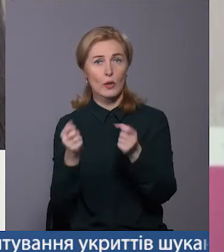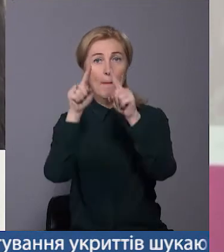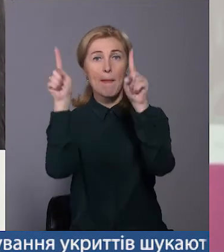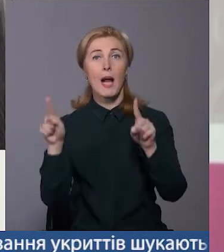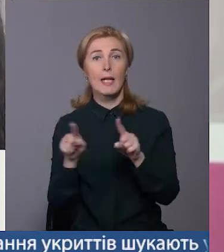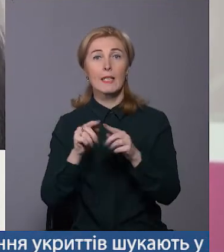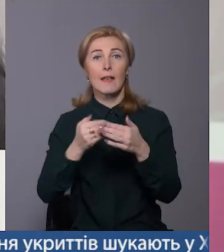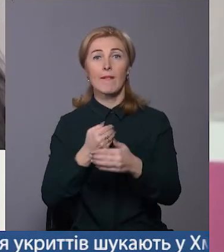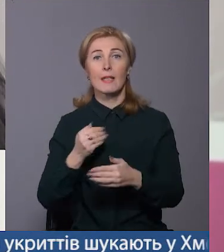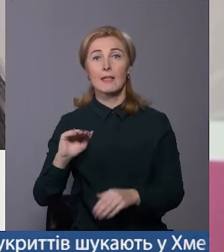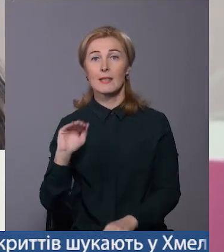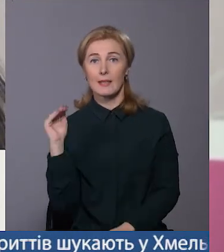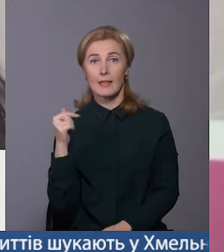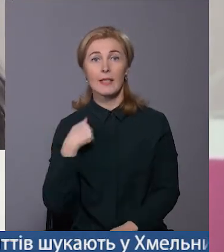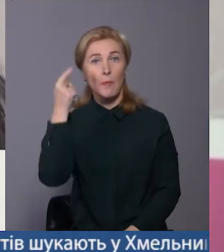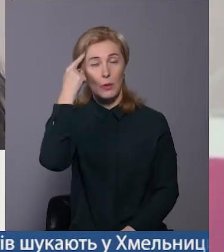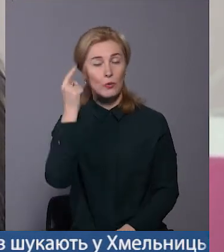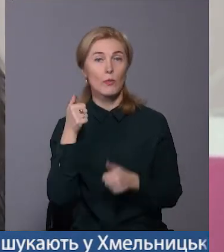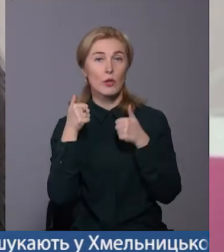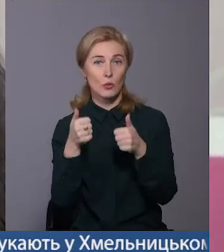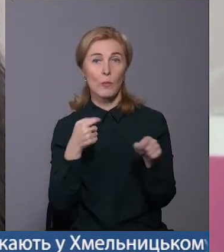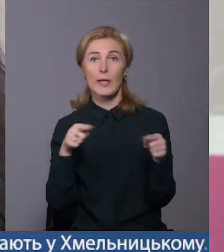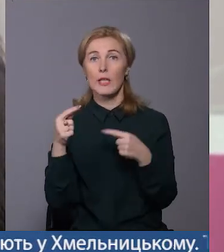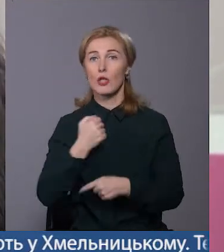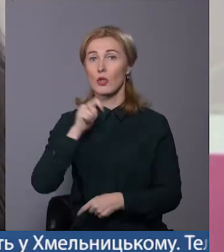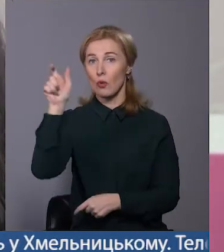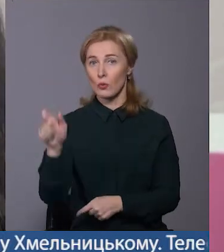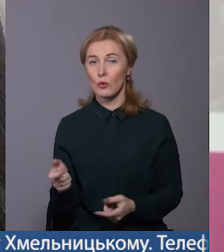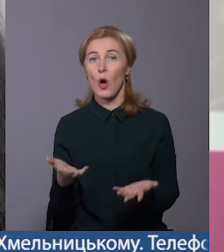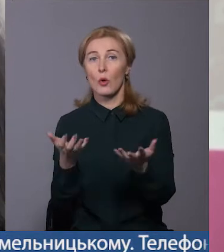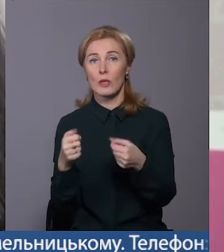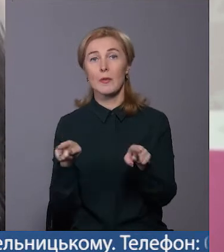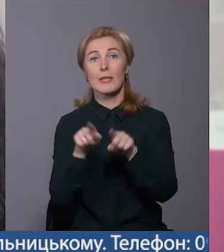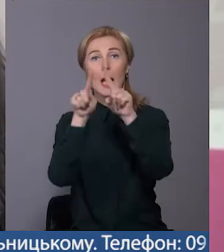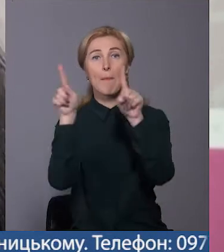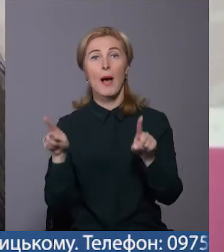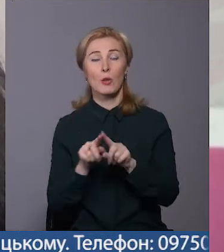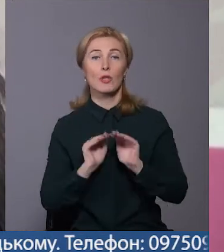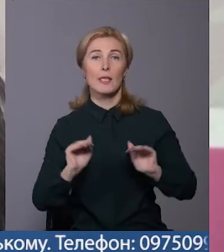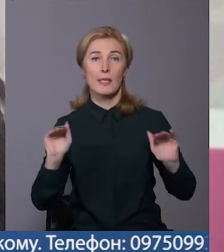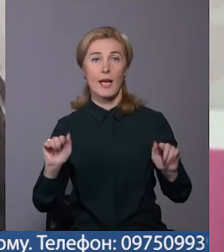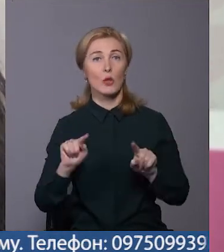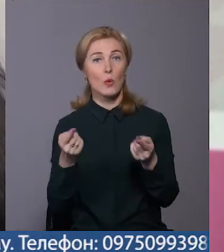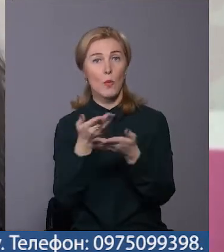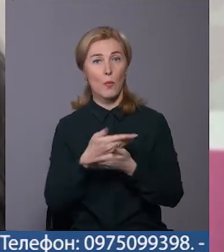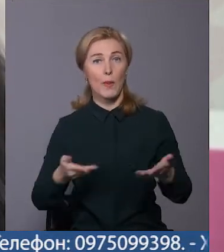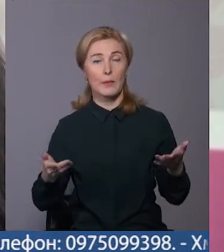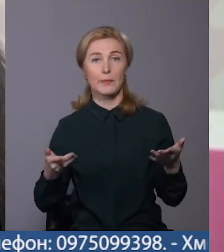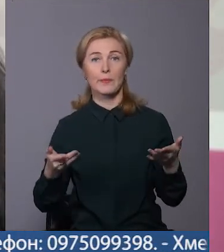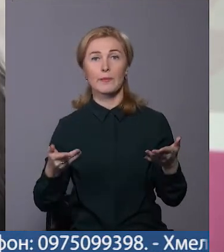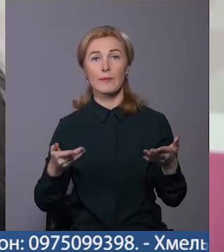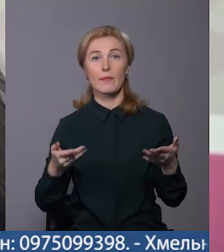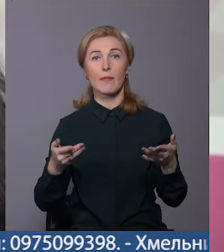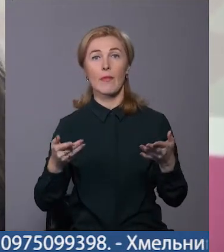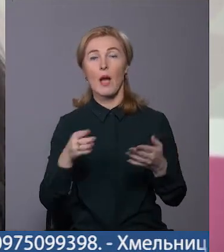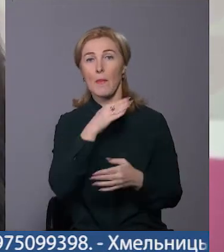Я подумала, було б дуже добре, якщо б і інші солдати отримували б малюнки від маленьких дітей. Тому ми кинули клич і багато